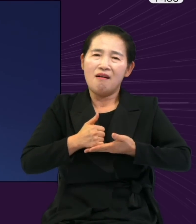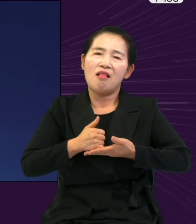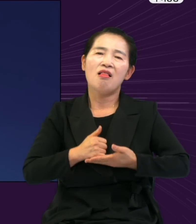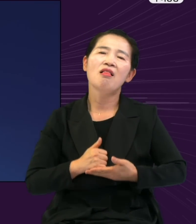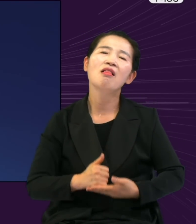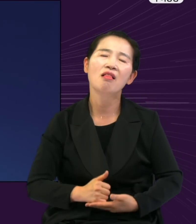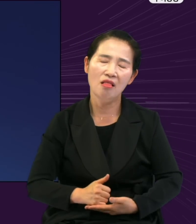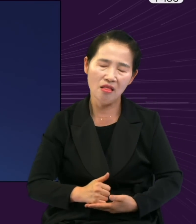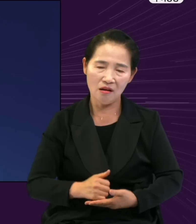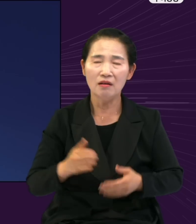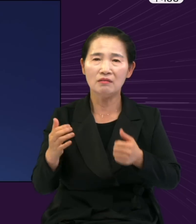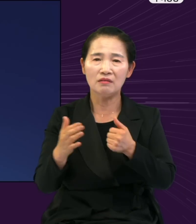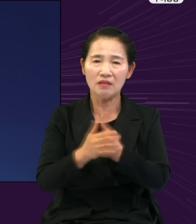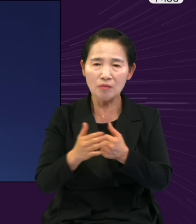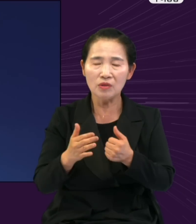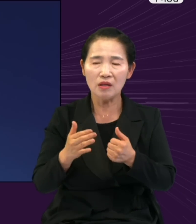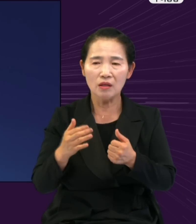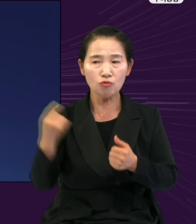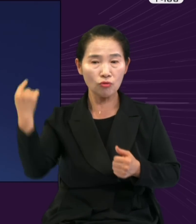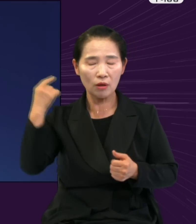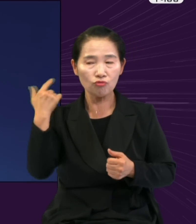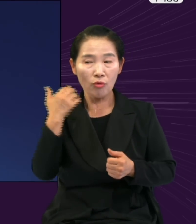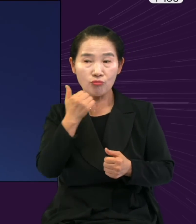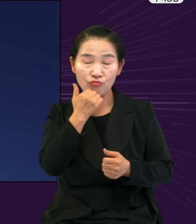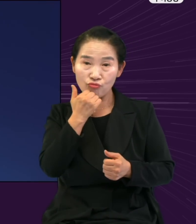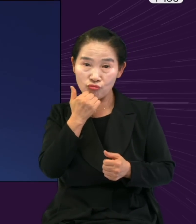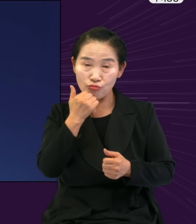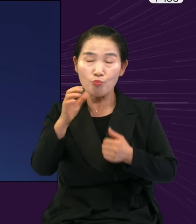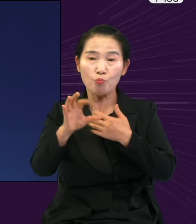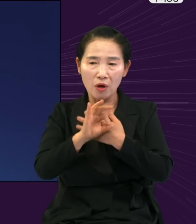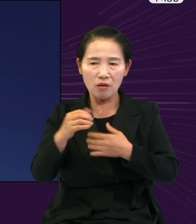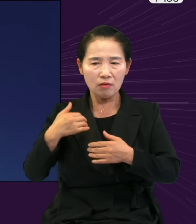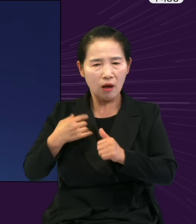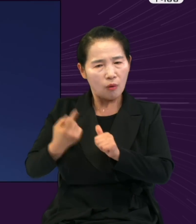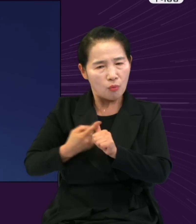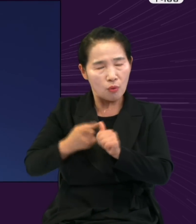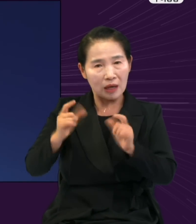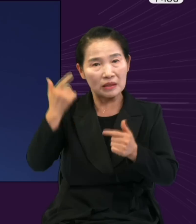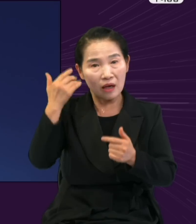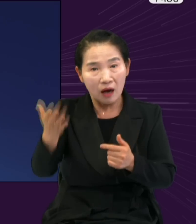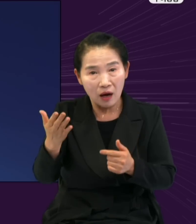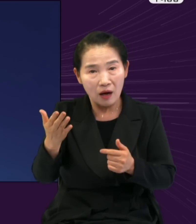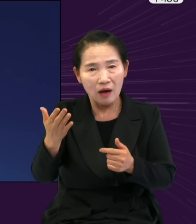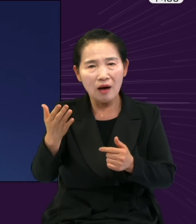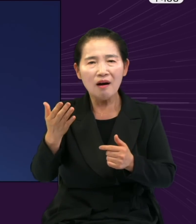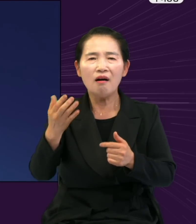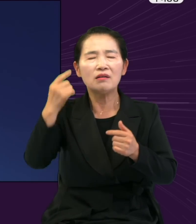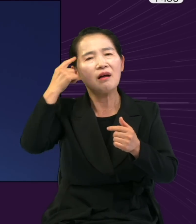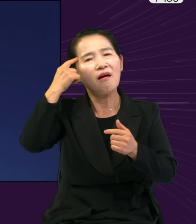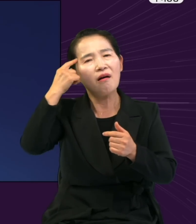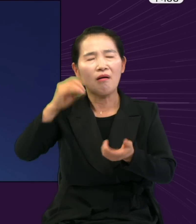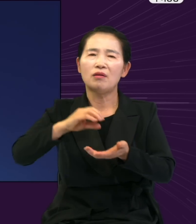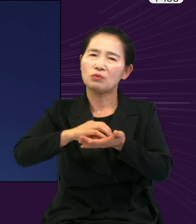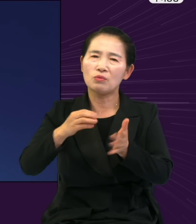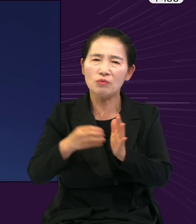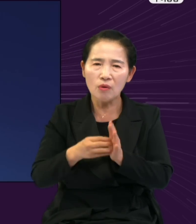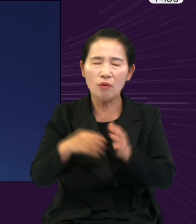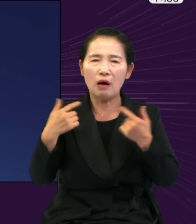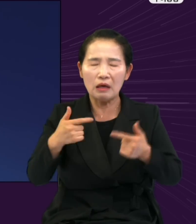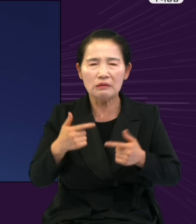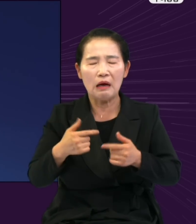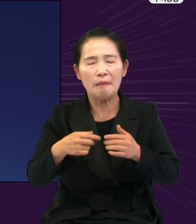반드시 돌아봐 확인해야 했습니다. 왜냐하면 저들이 웃는 모습이 나를 비웃는 것이 아니기를.